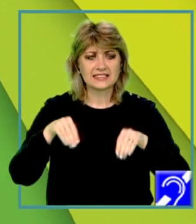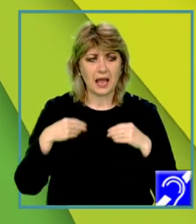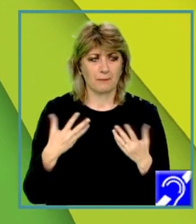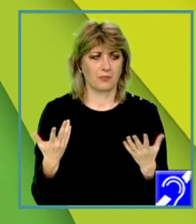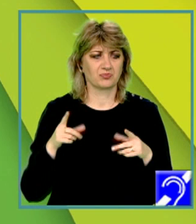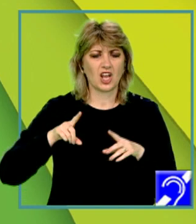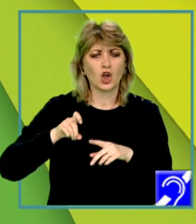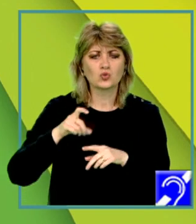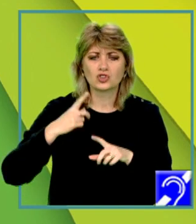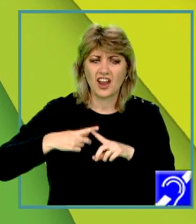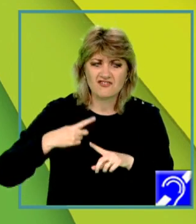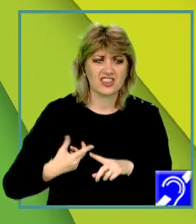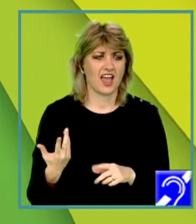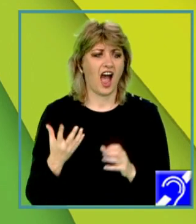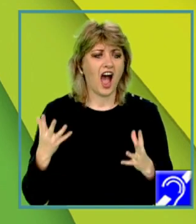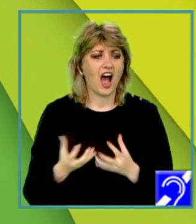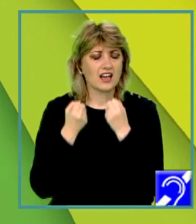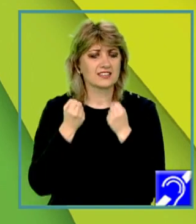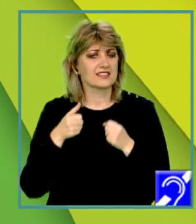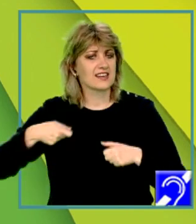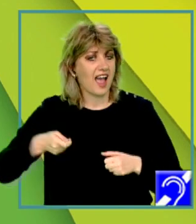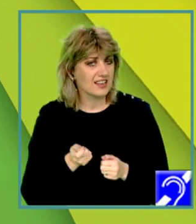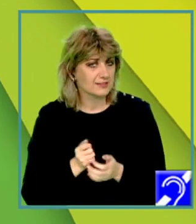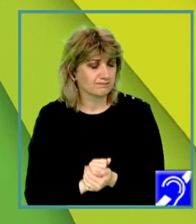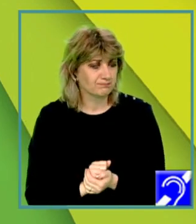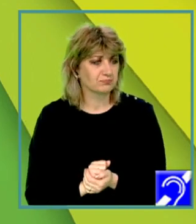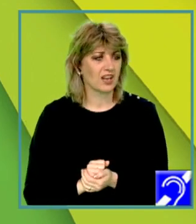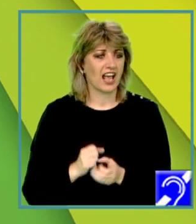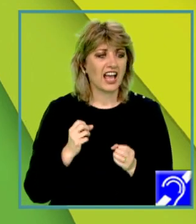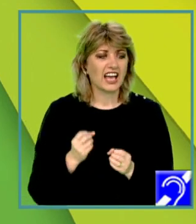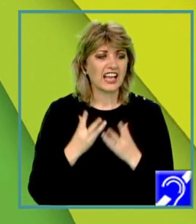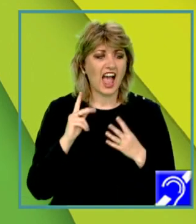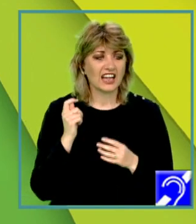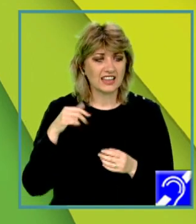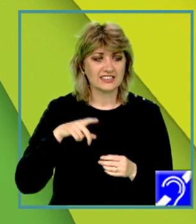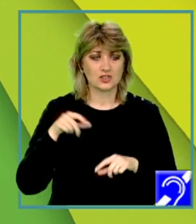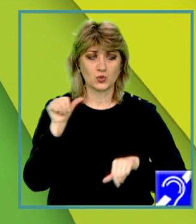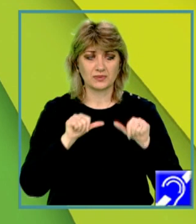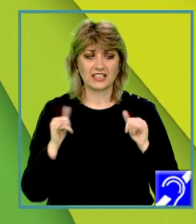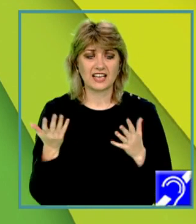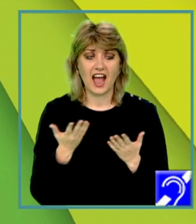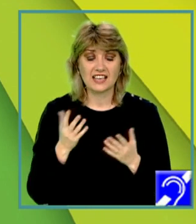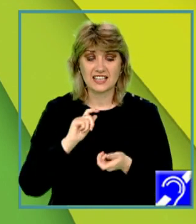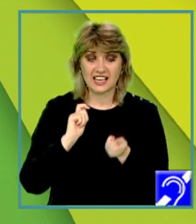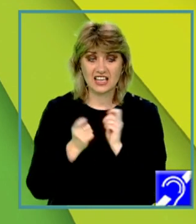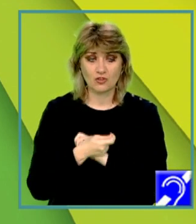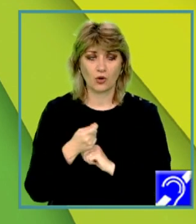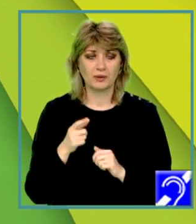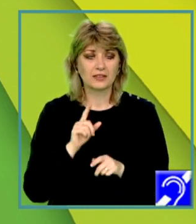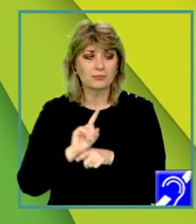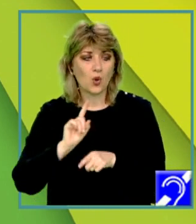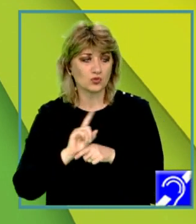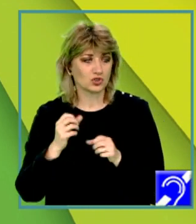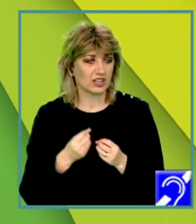ruginirea fierului arderea gazului metan reactantii sunt acele substanțe care se transformă iar produsii de